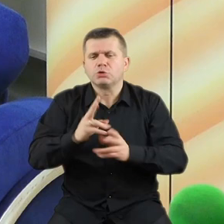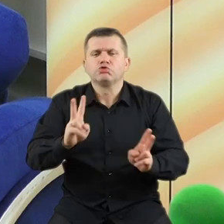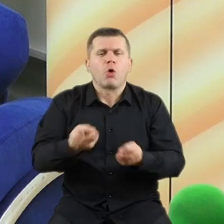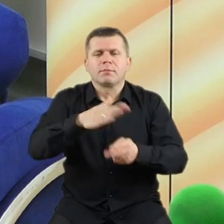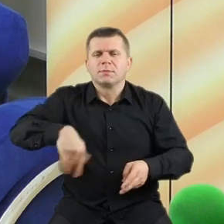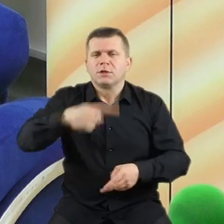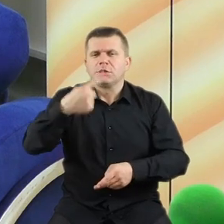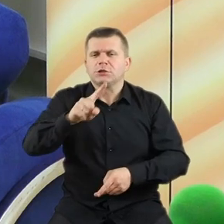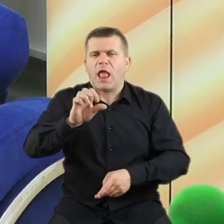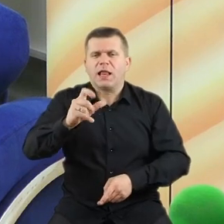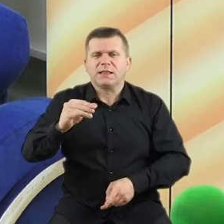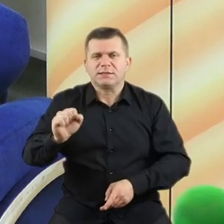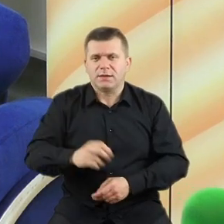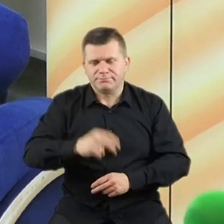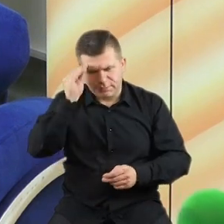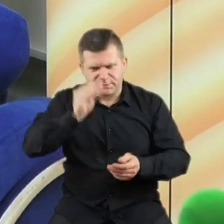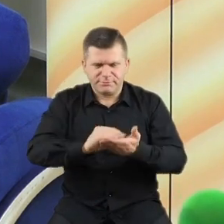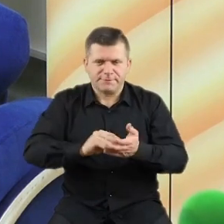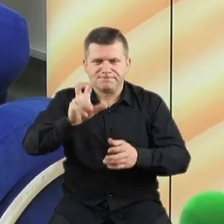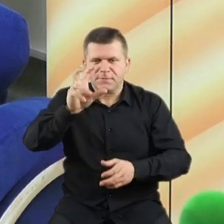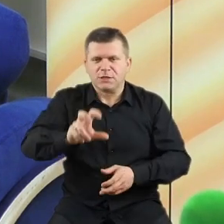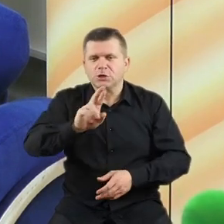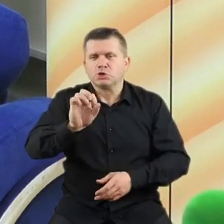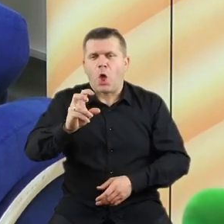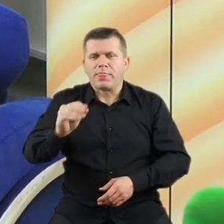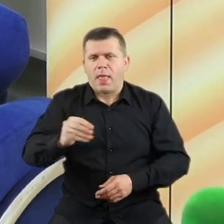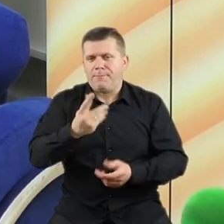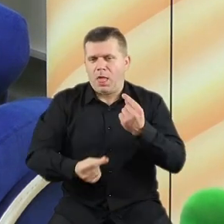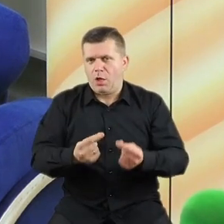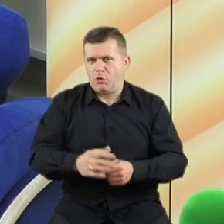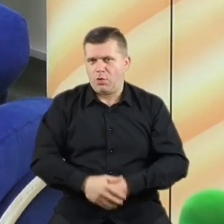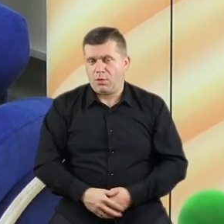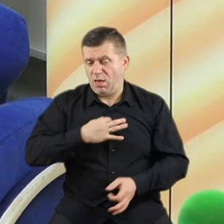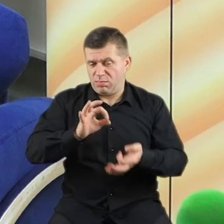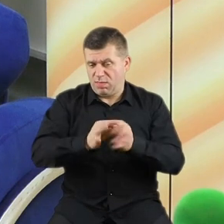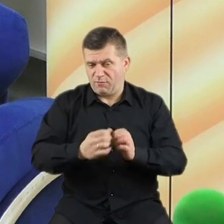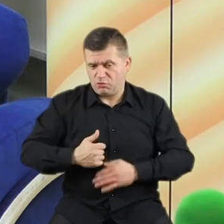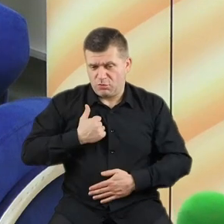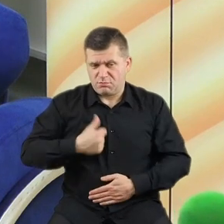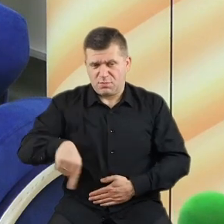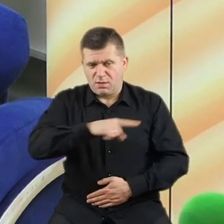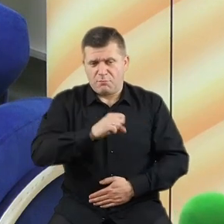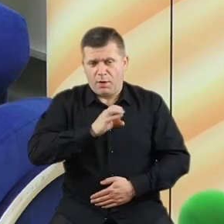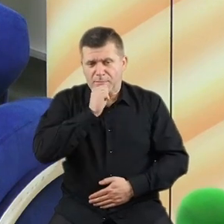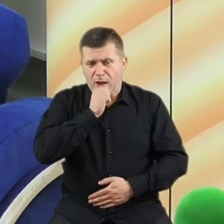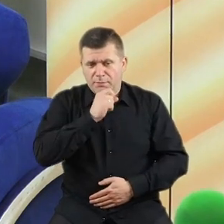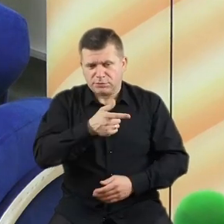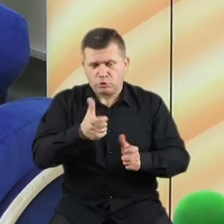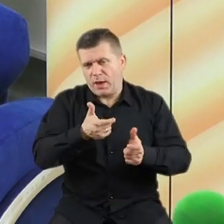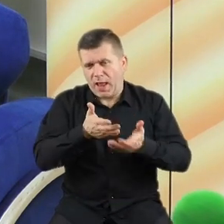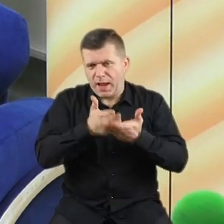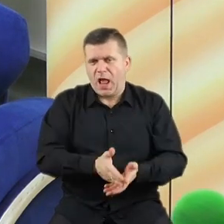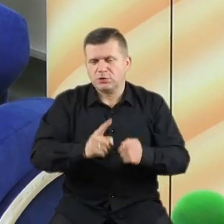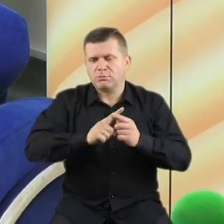I napisałam taką rzecz, chrzczone mleko, no, wielka rzecz. Ja to bym była nawet dumna z mojej babci, jakby sprzedawała chrzczone mleko, prawda, że sobie